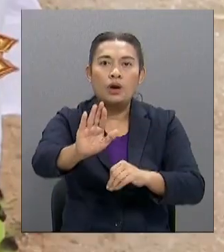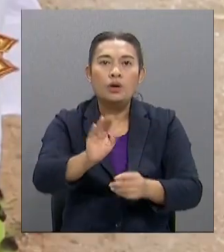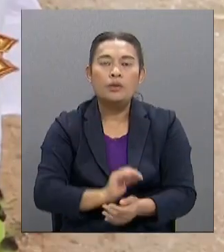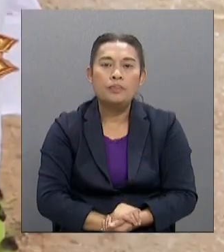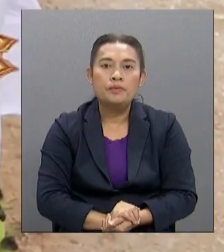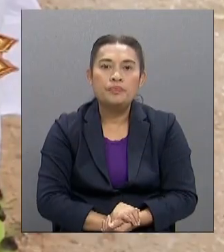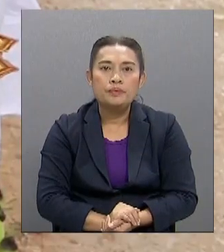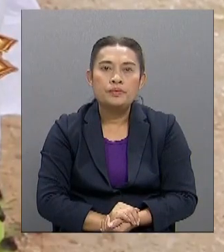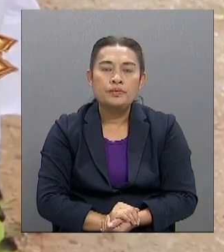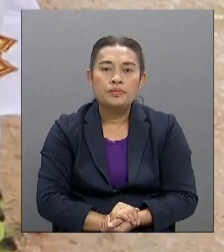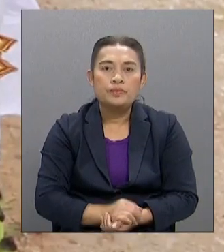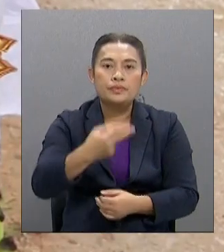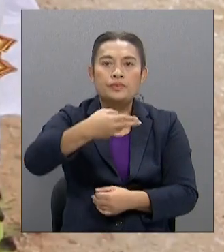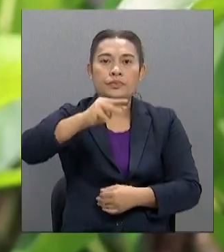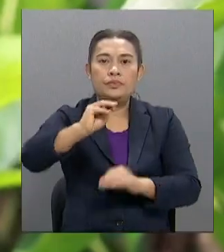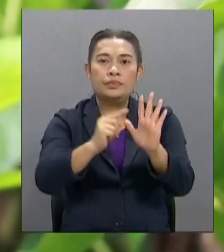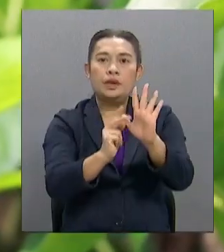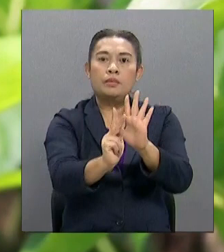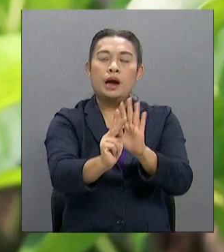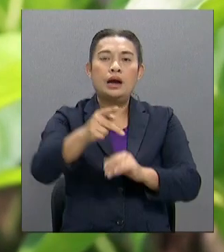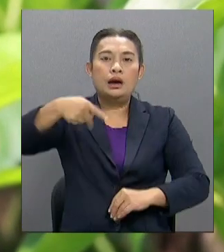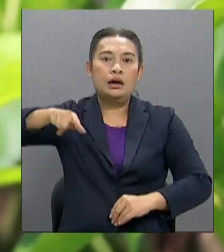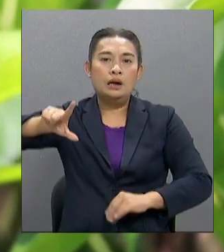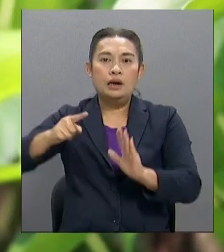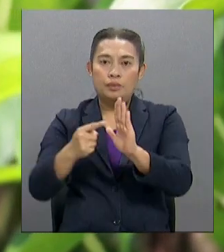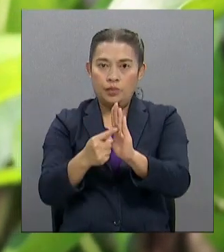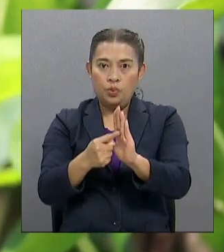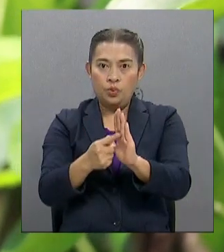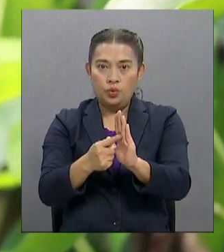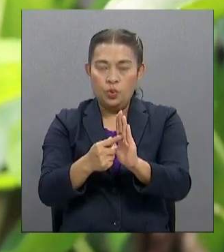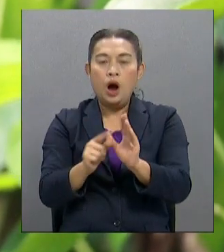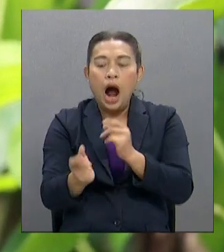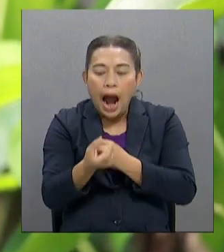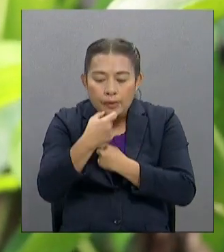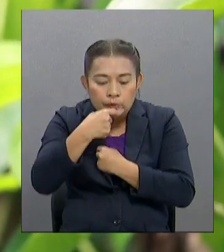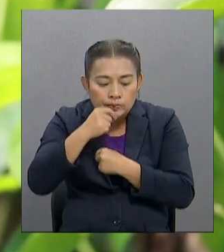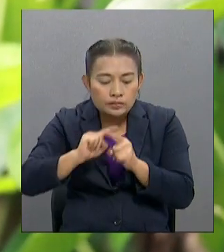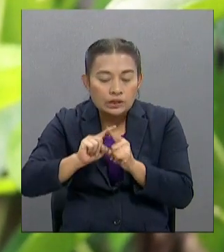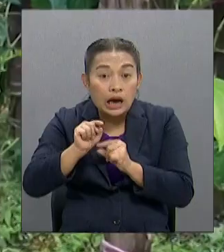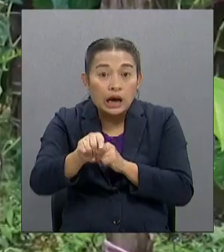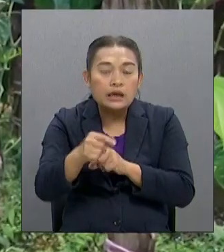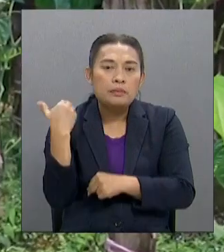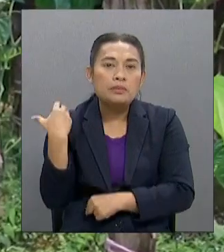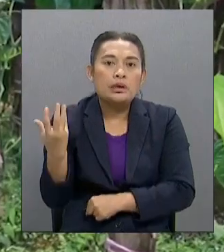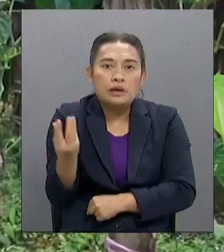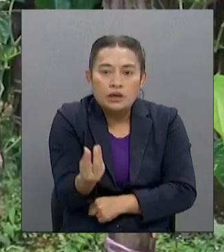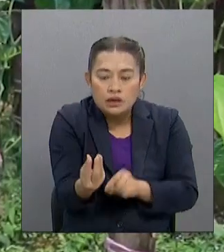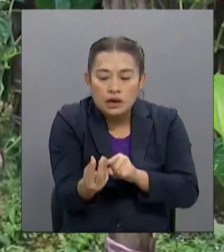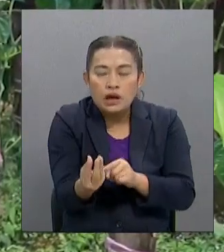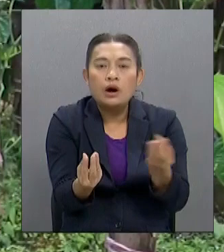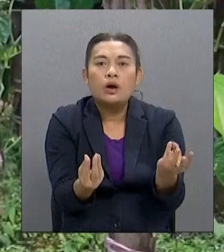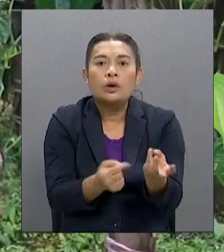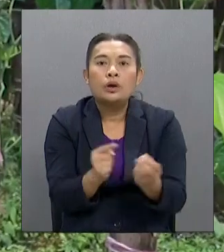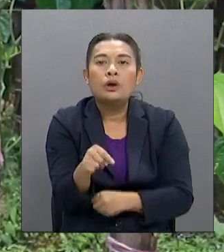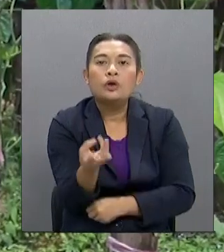ากและพลูแต่การบริโภคหมากพลูนั้นปัจจุบันอาจเรียกได้ว่ายังเหลือเพียงแค่เล็กน้อยทำให้ชาวสวนจ